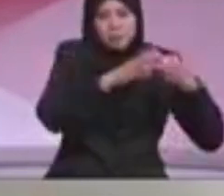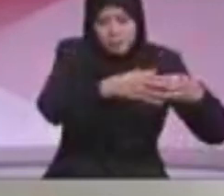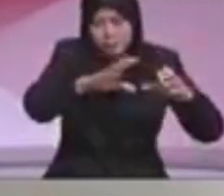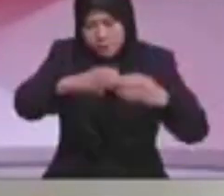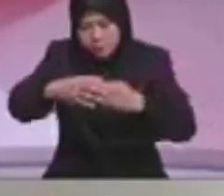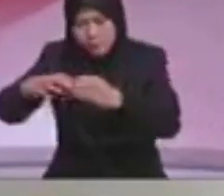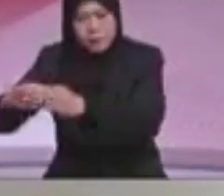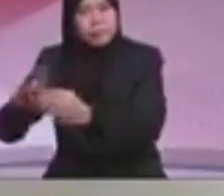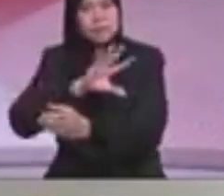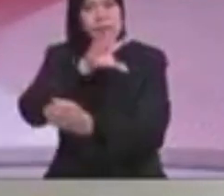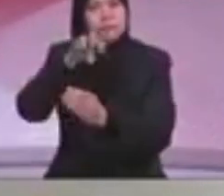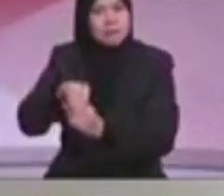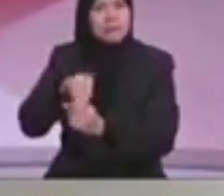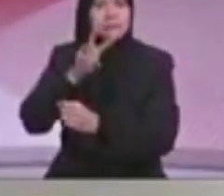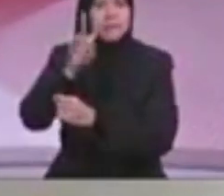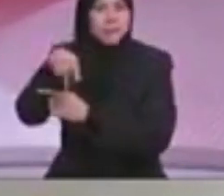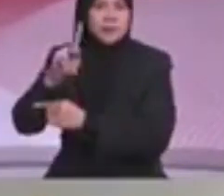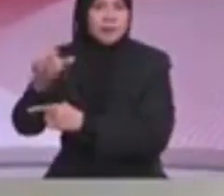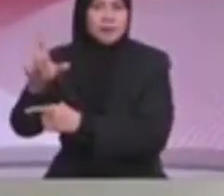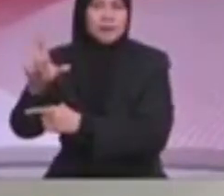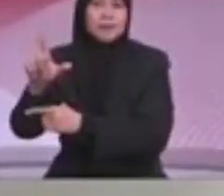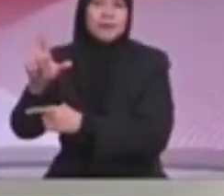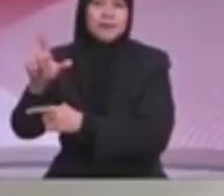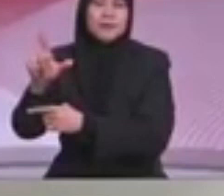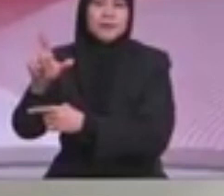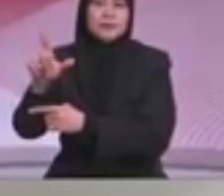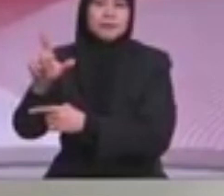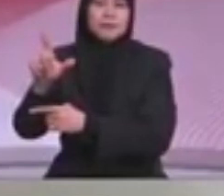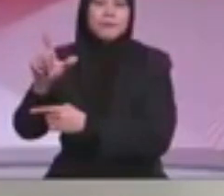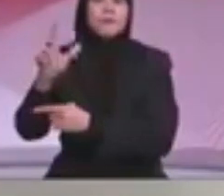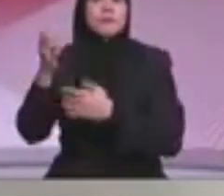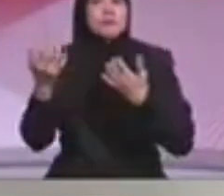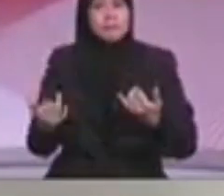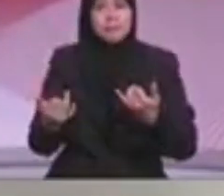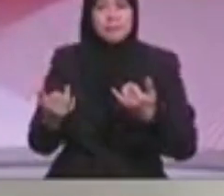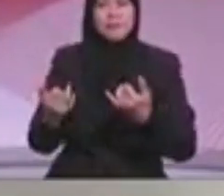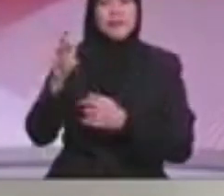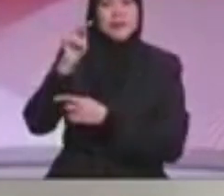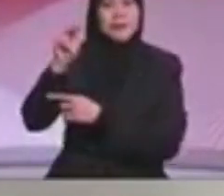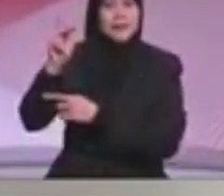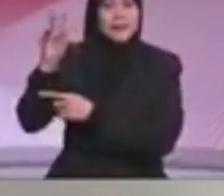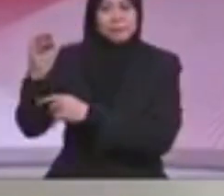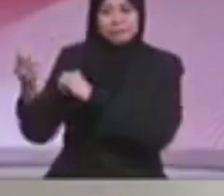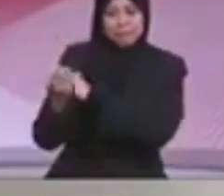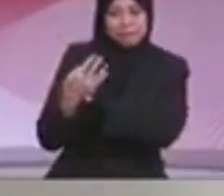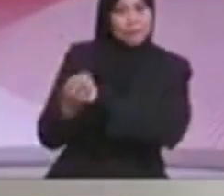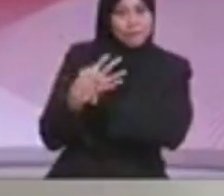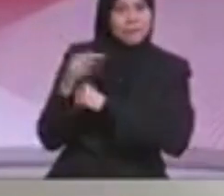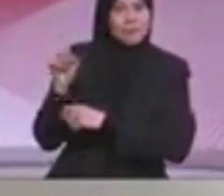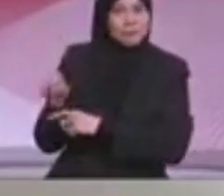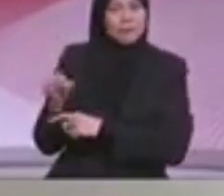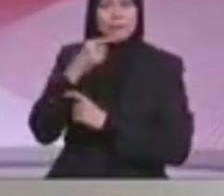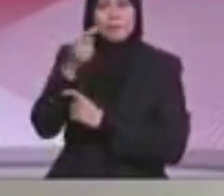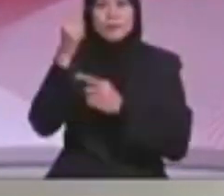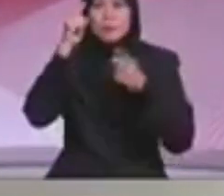yang melibatkan wilayah ini. Oleh itu, atas nasihat KKM, maka sidang